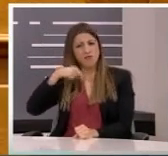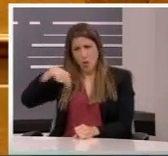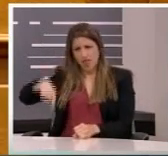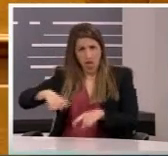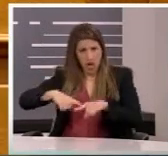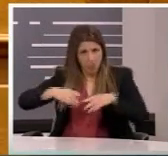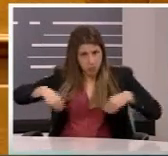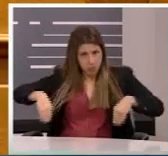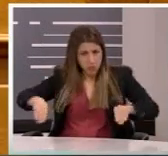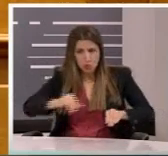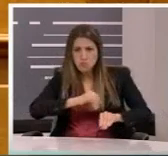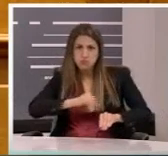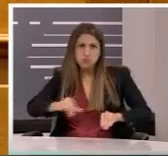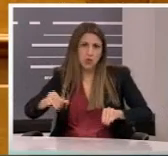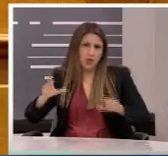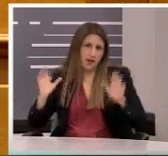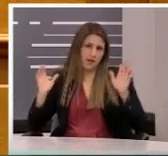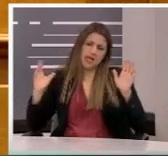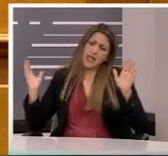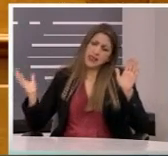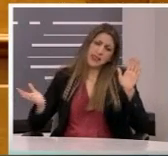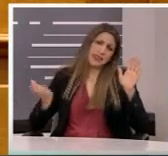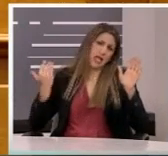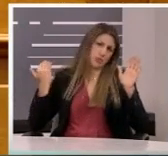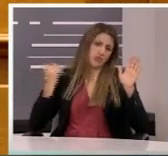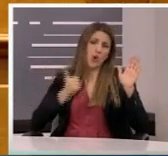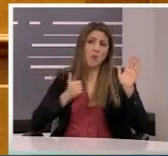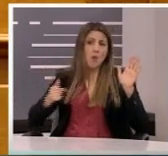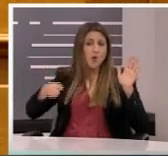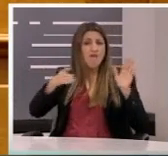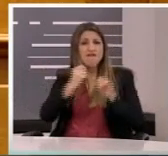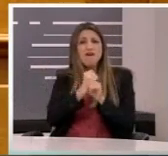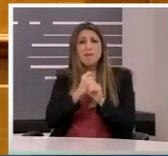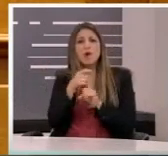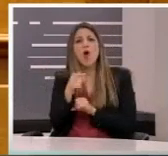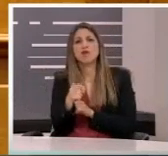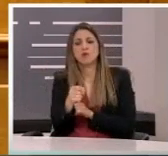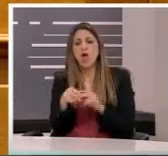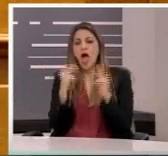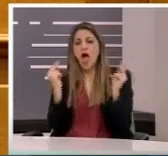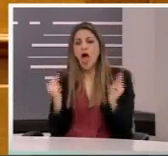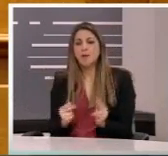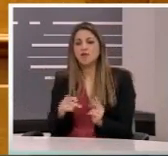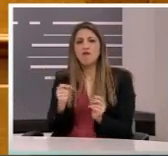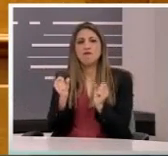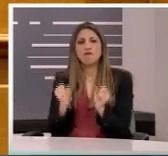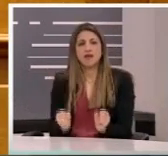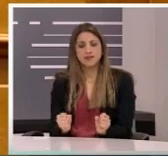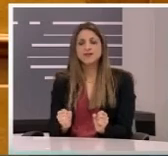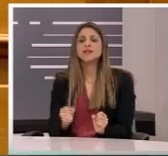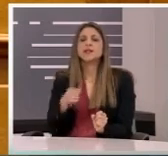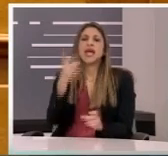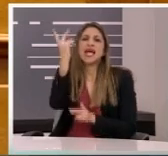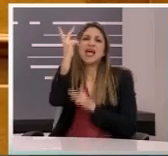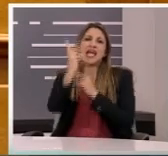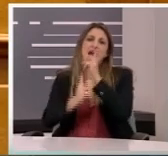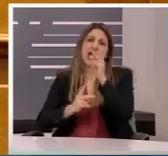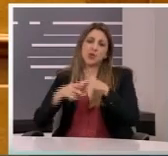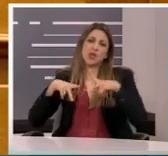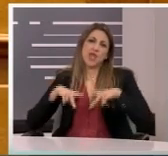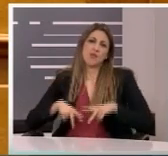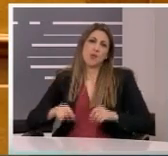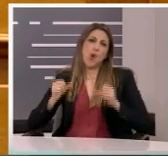Αυτή είναι η κατηγορία την οποία καταφέρατε να δημιουργήσετε, να κατασκευάσετε και να φέρετε προς ψήφιση